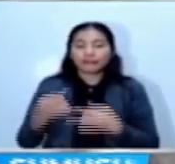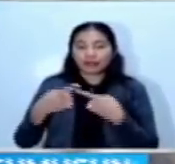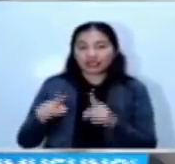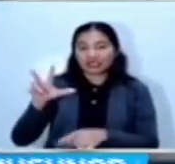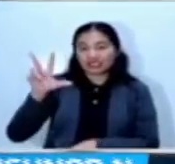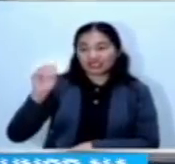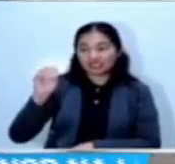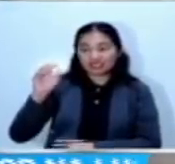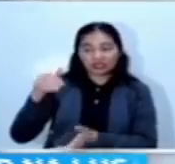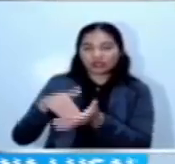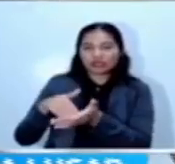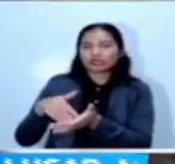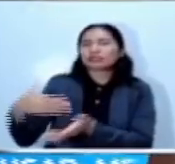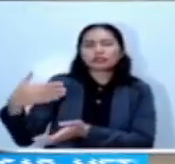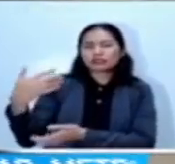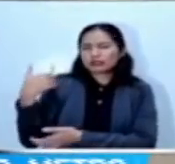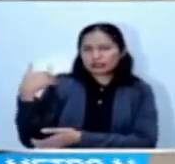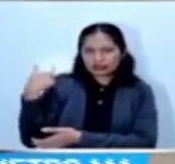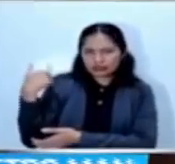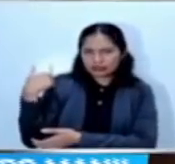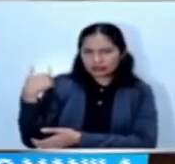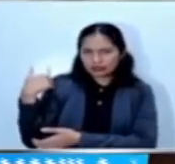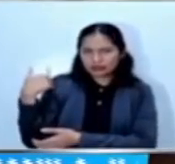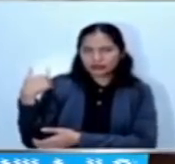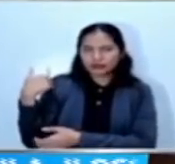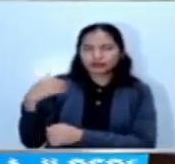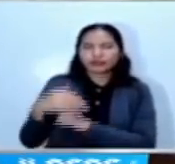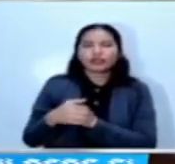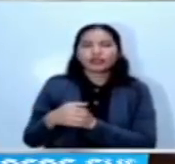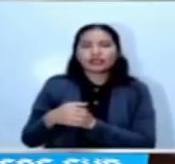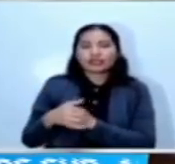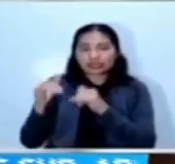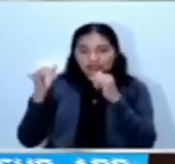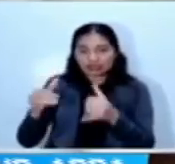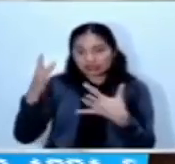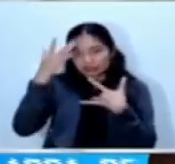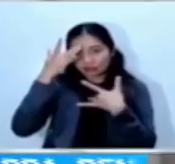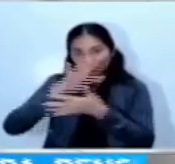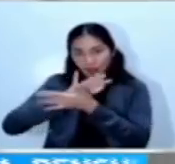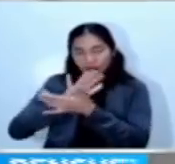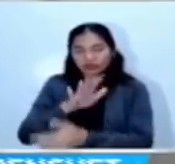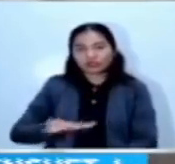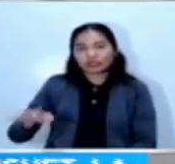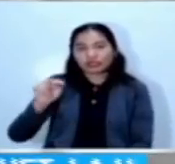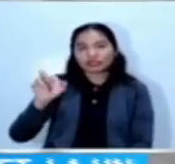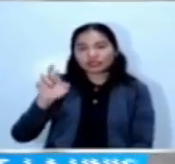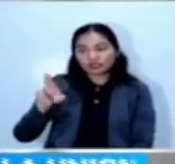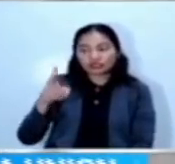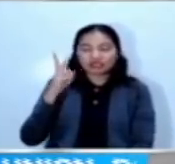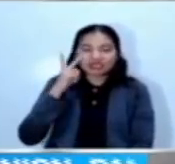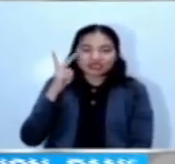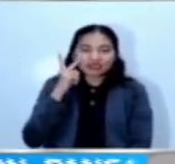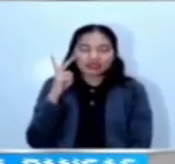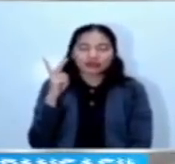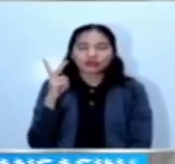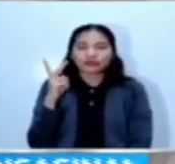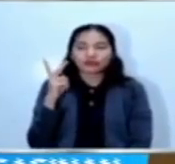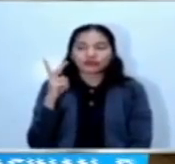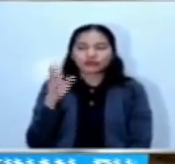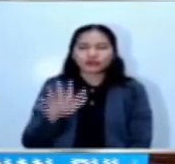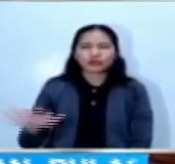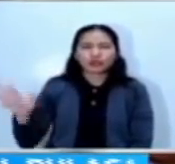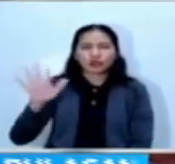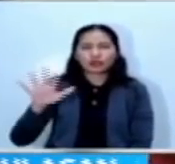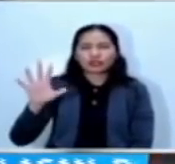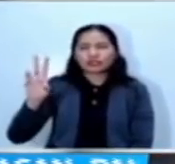natin nakikita yan. And yung number of active cases sa Metro Manila, nakikita natin baka umabot ng mga 60